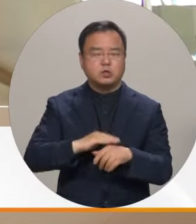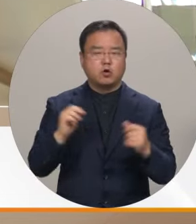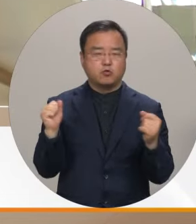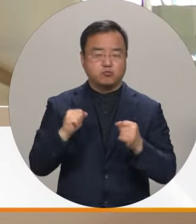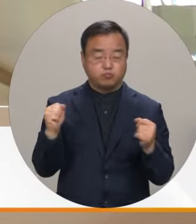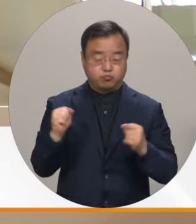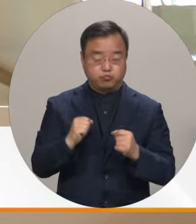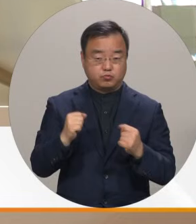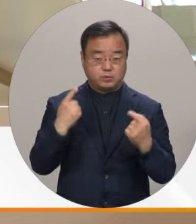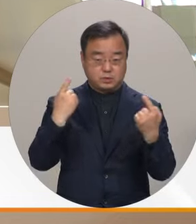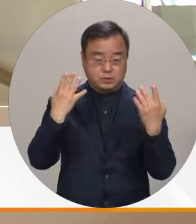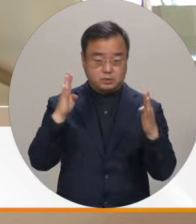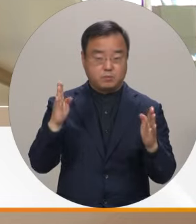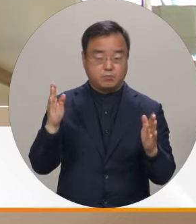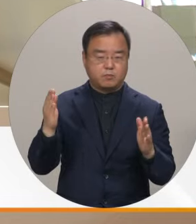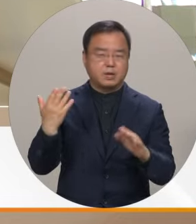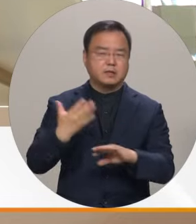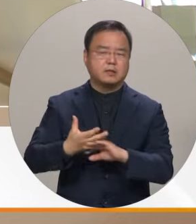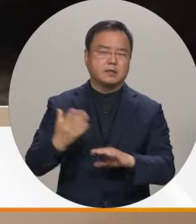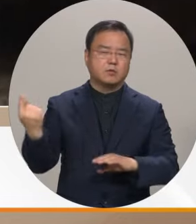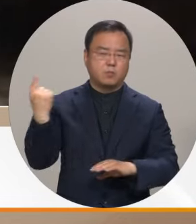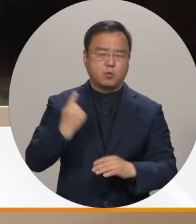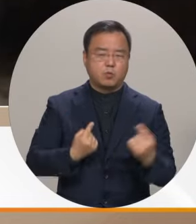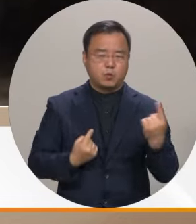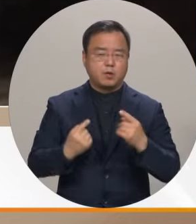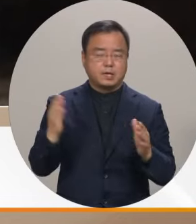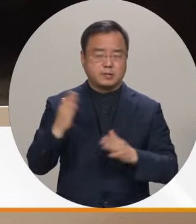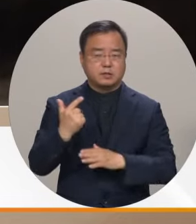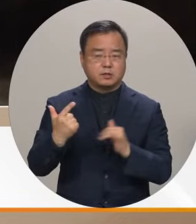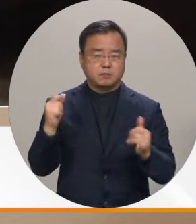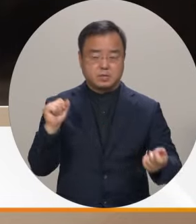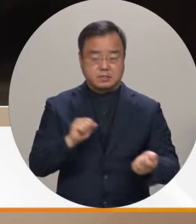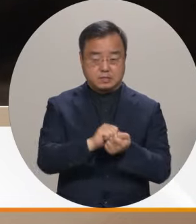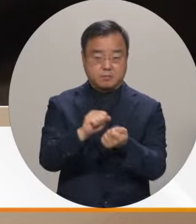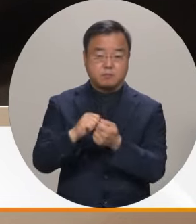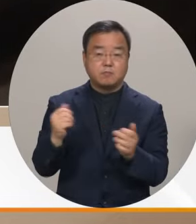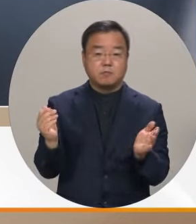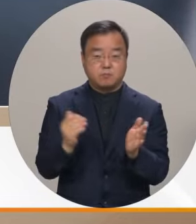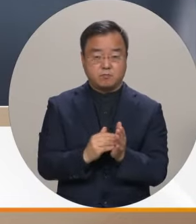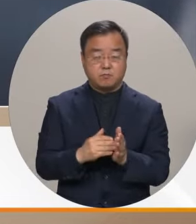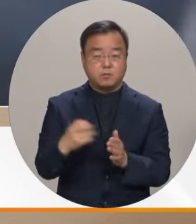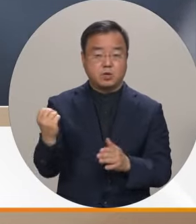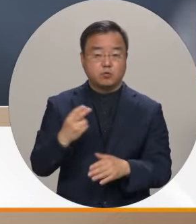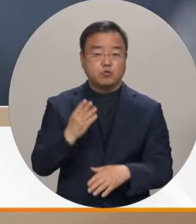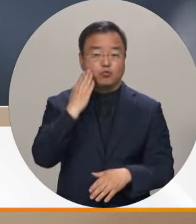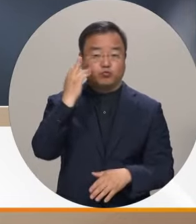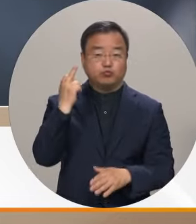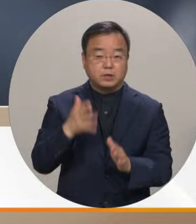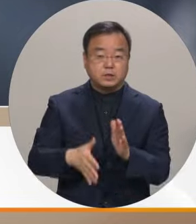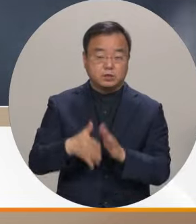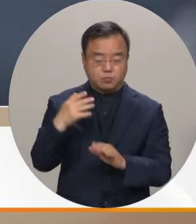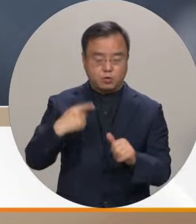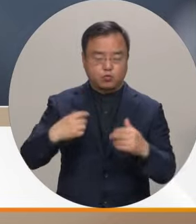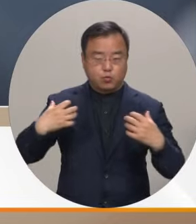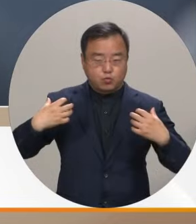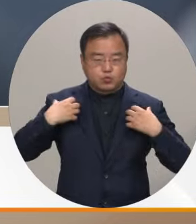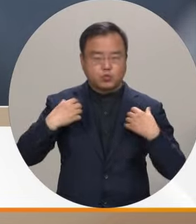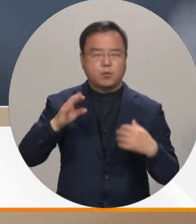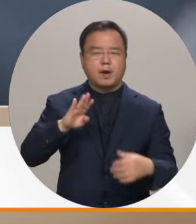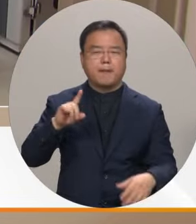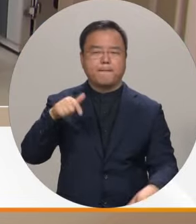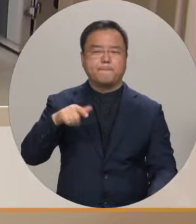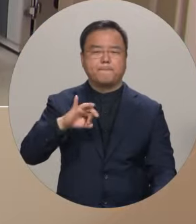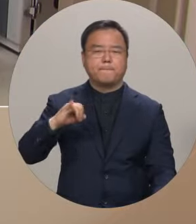유학생여 여섯 명이 감염되는 등 확산이 이어지고 있습니다 맞다 있는 울산시와 시교육청도 백일해를 차단하기